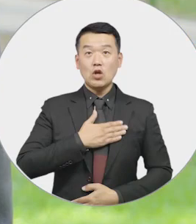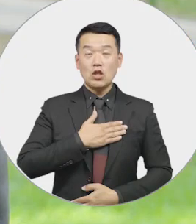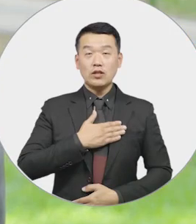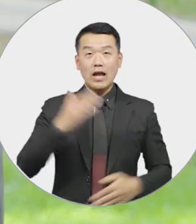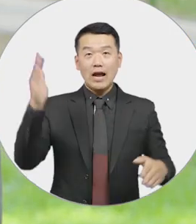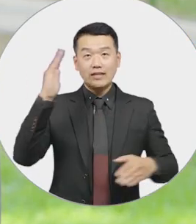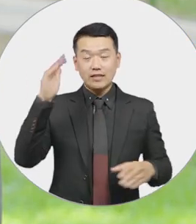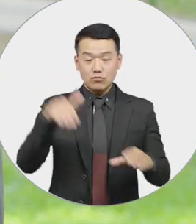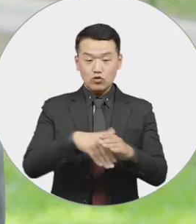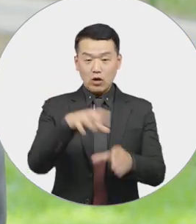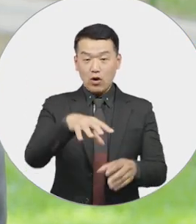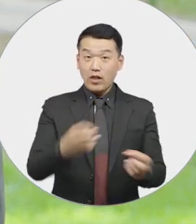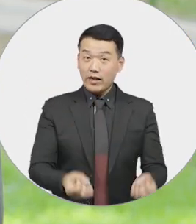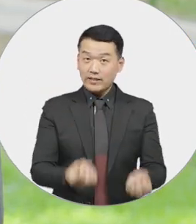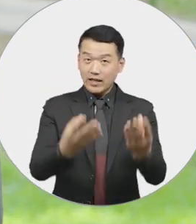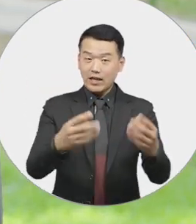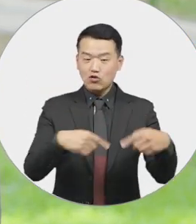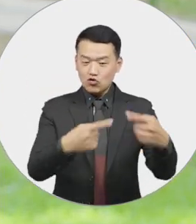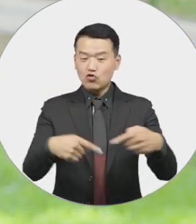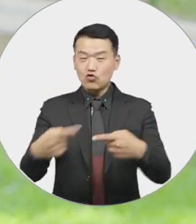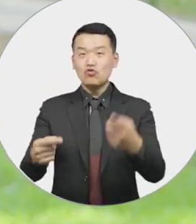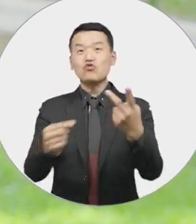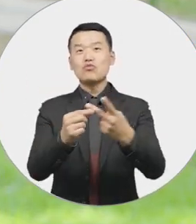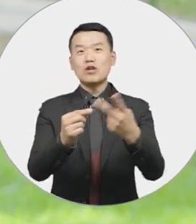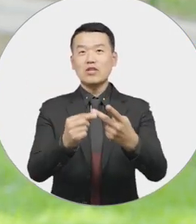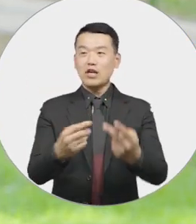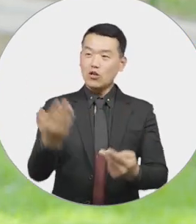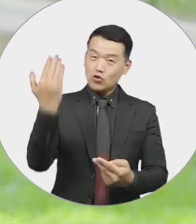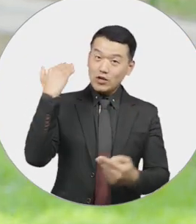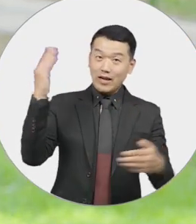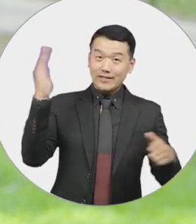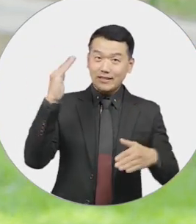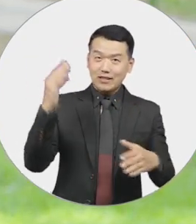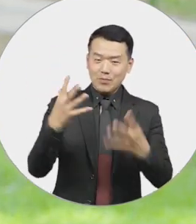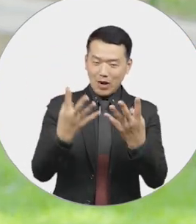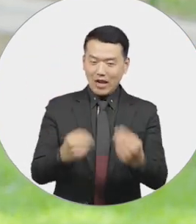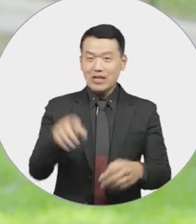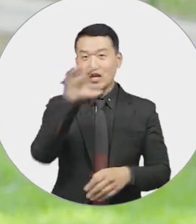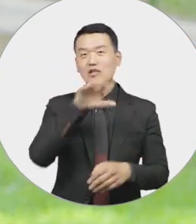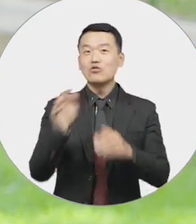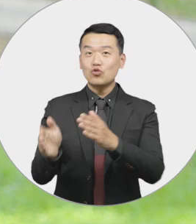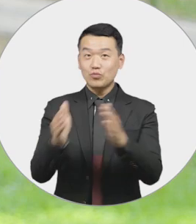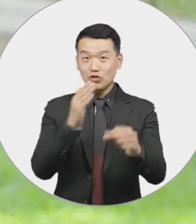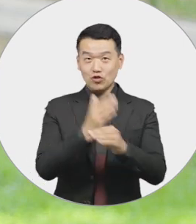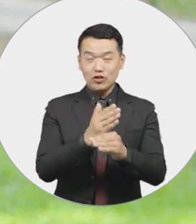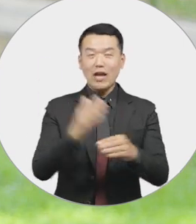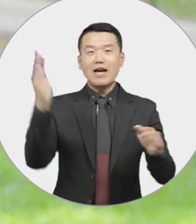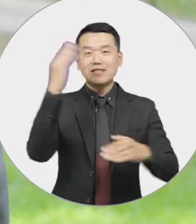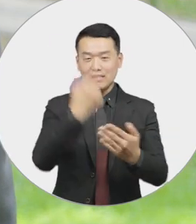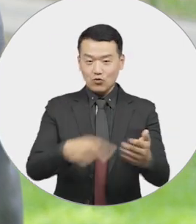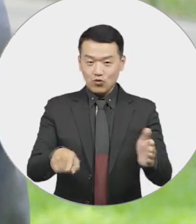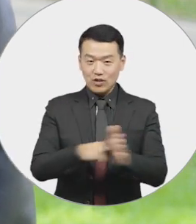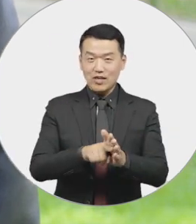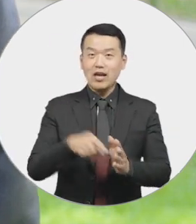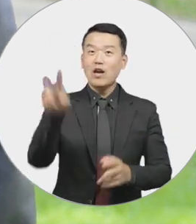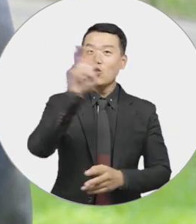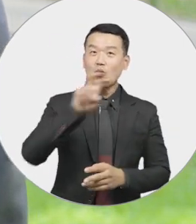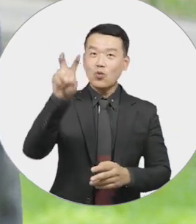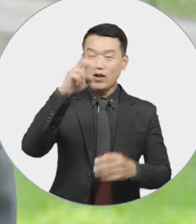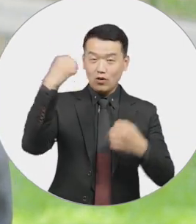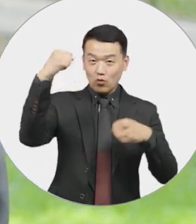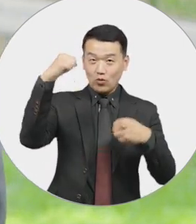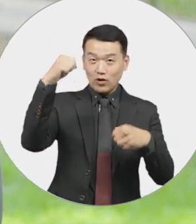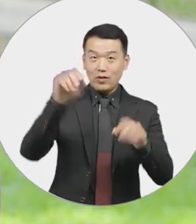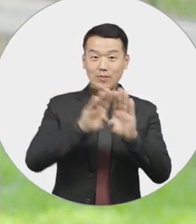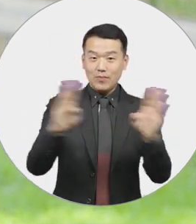저는 여기 제주 학생문화 버스킹에 두 번째로 참여했는데요. 여기 뒤에 보시면 많은 친구들이 모여있는데 이렇게 학생들을 위해서 버스킹을